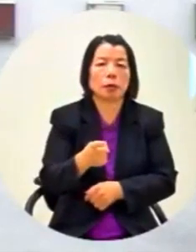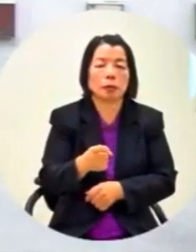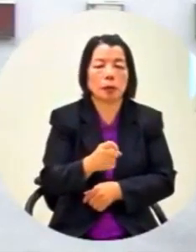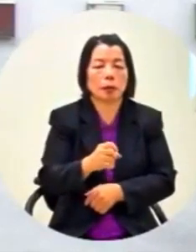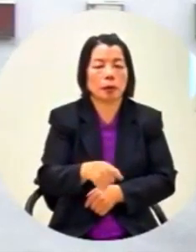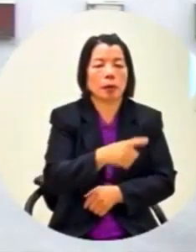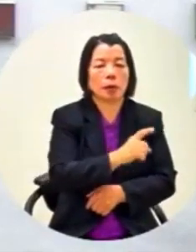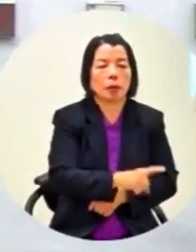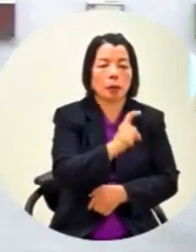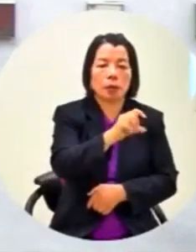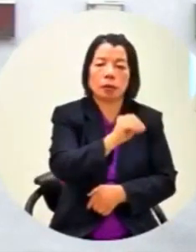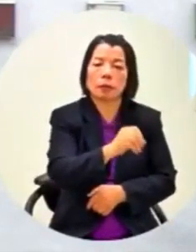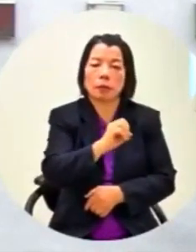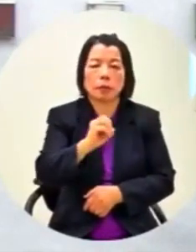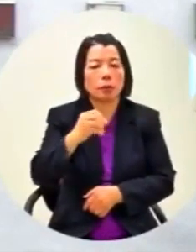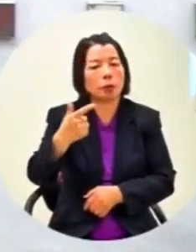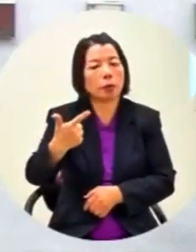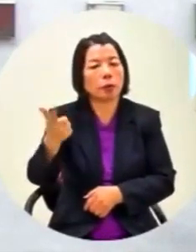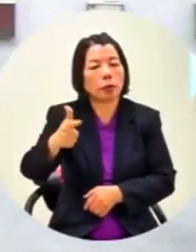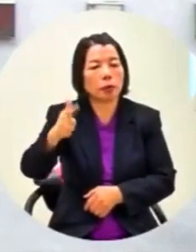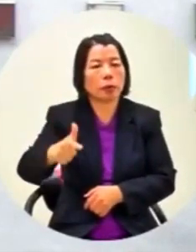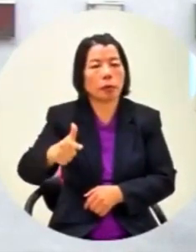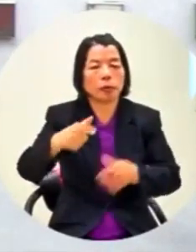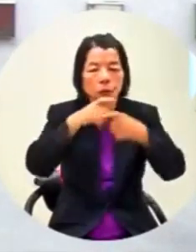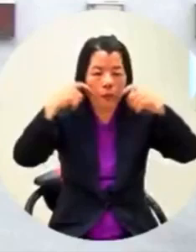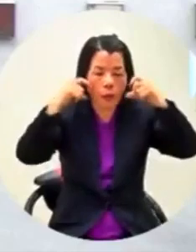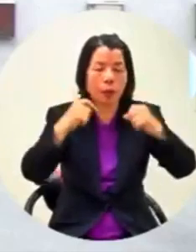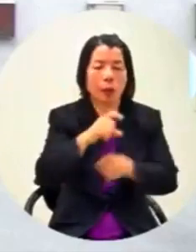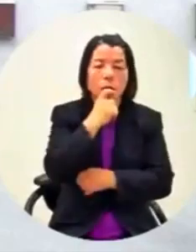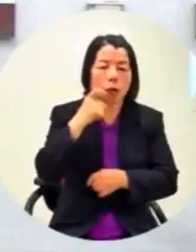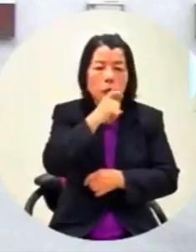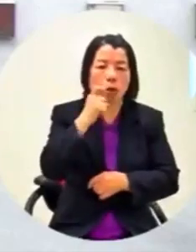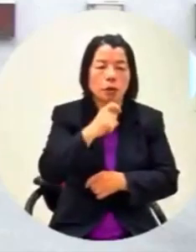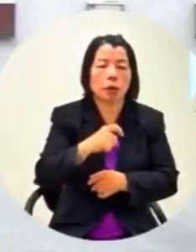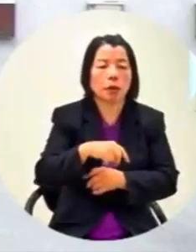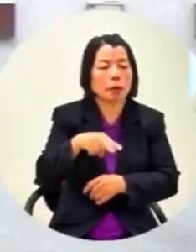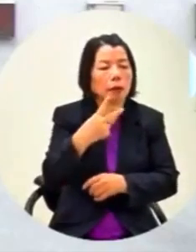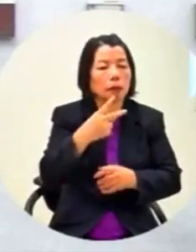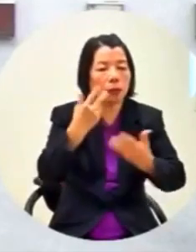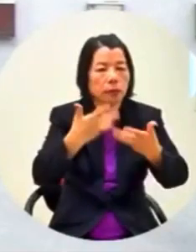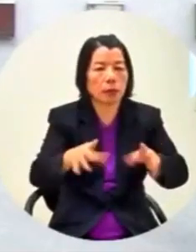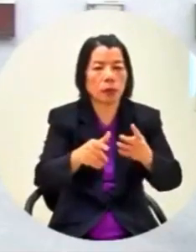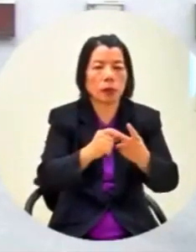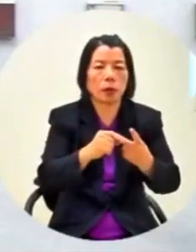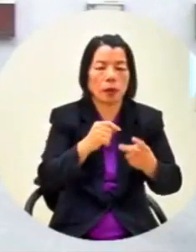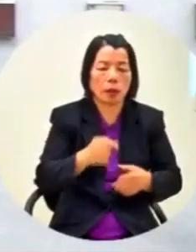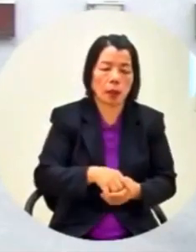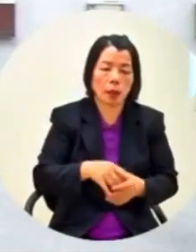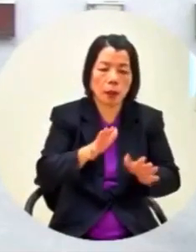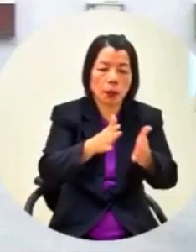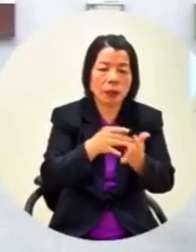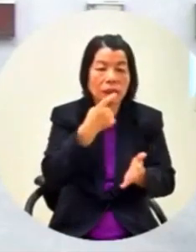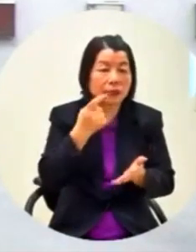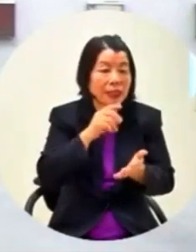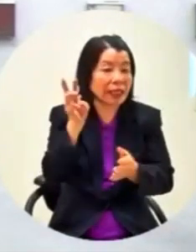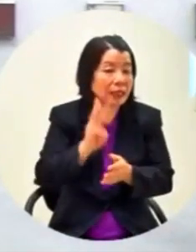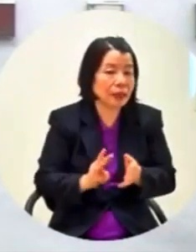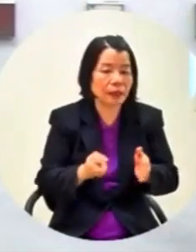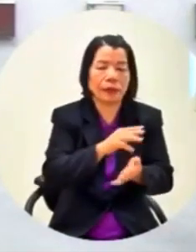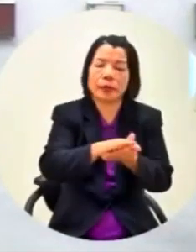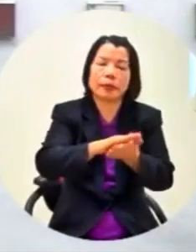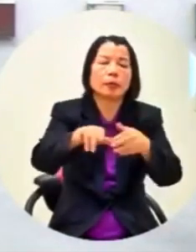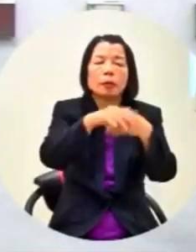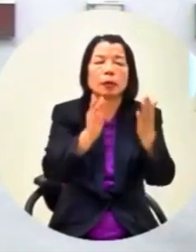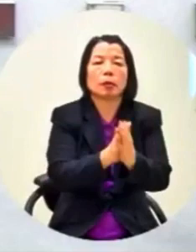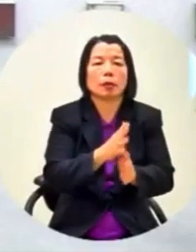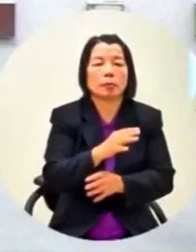10万06000片、酒精240瓶、漂白水19公吨。各风景区实施人流管制，